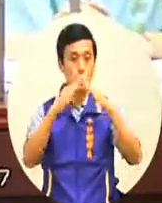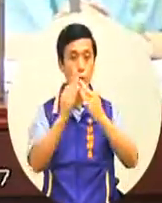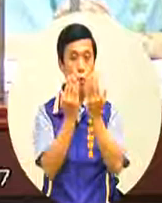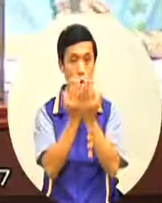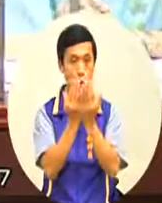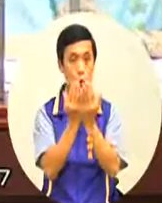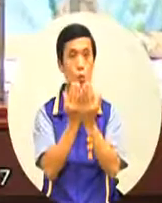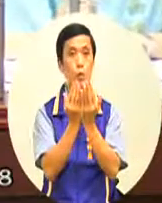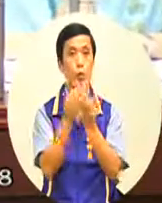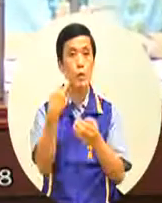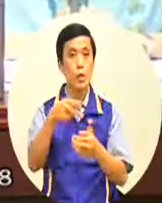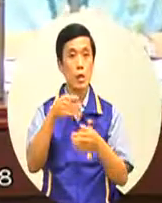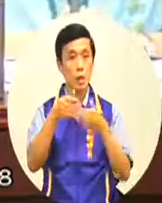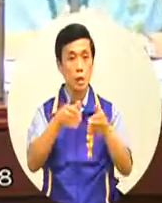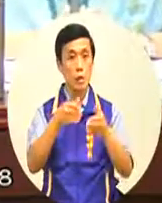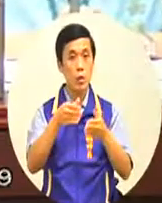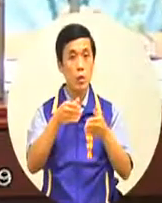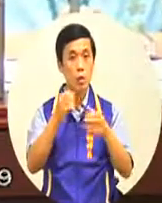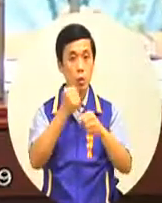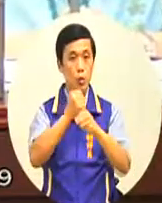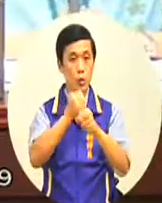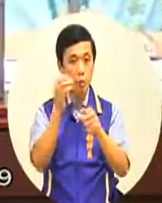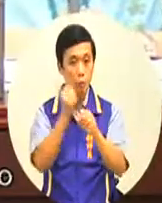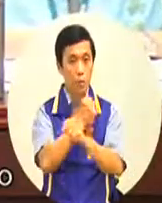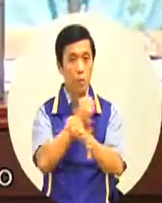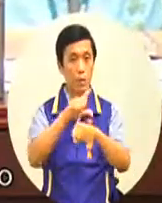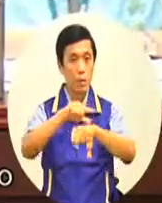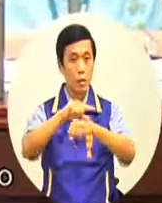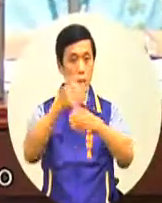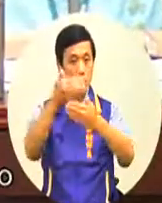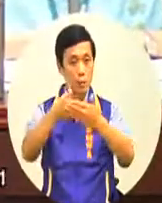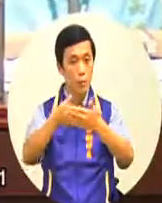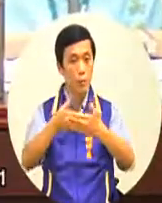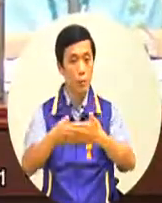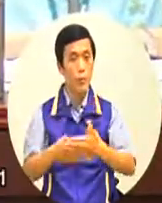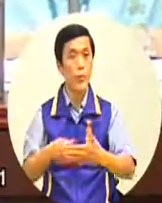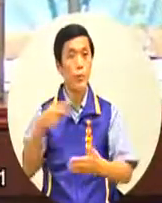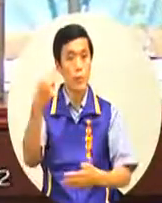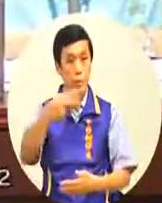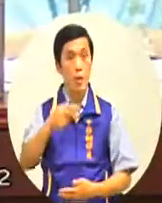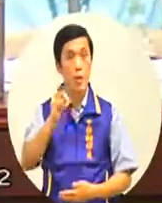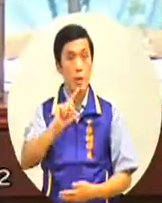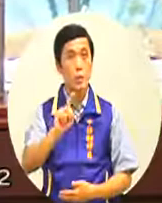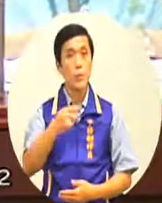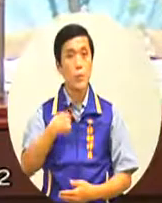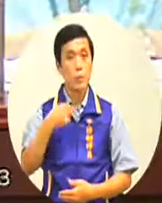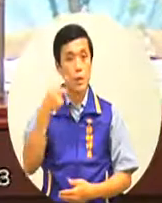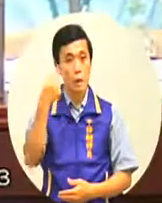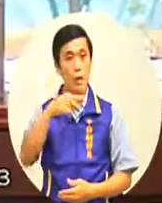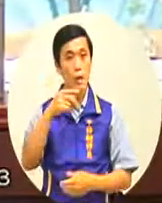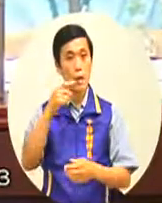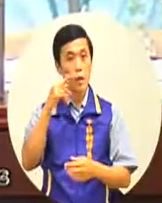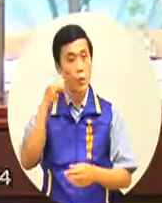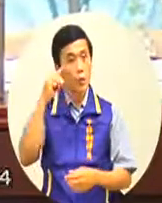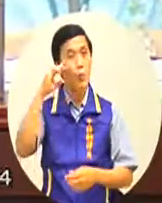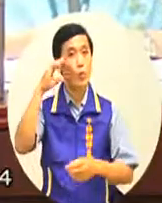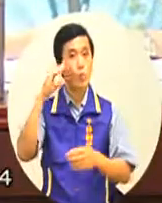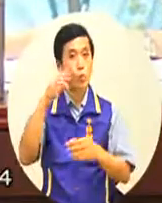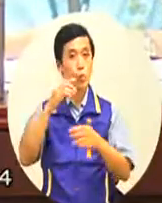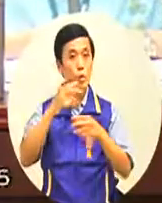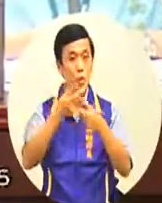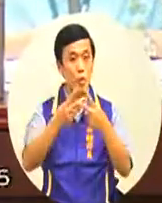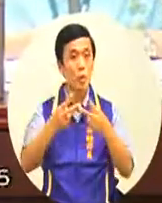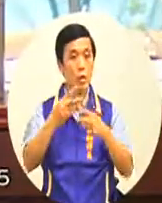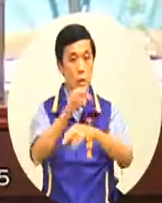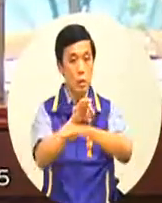把那个摩擦性的失业的那个时间缩短。好，那另外其实我们也有做了很多譬如创客空间等等的，